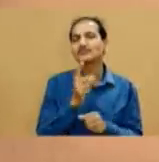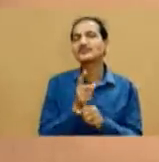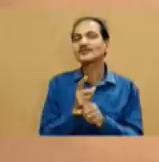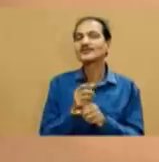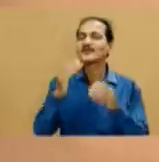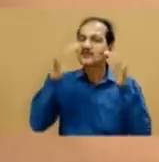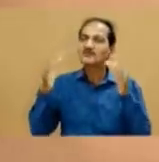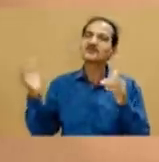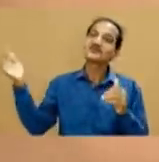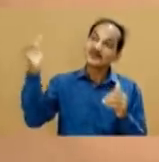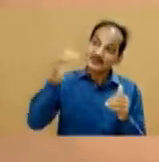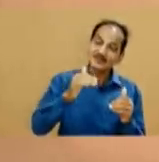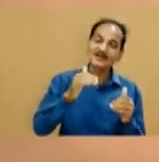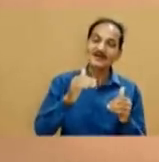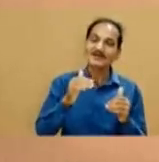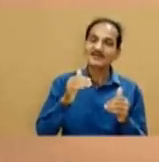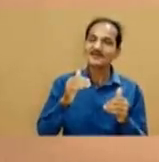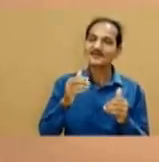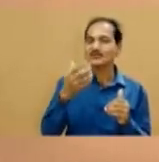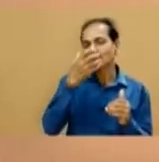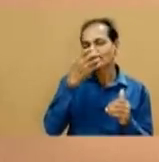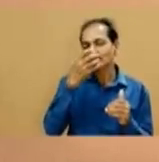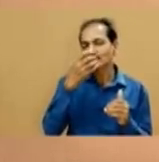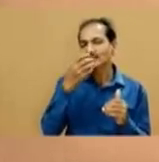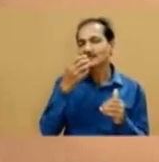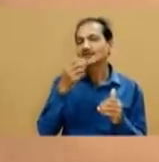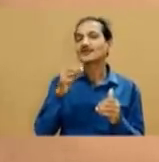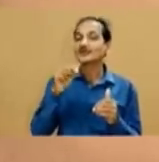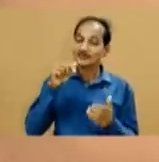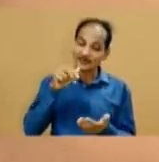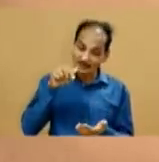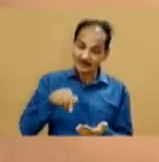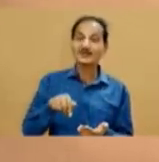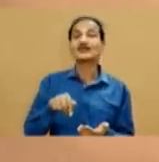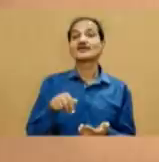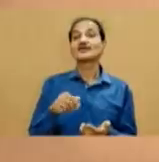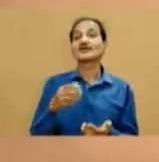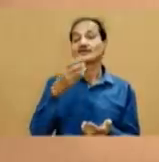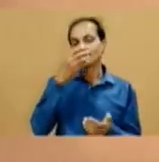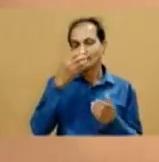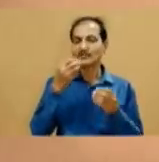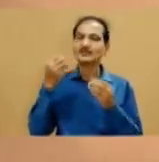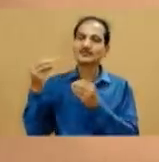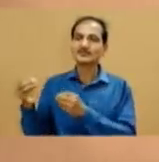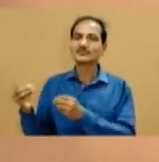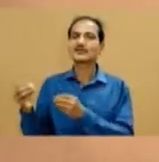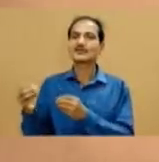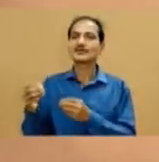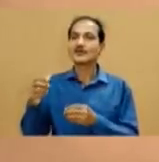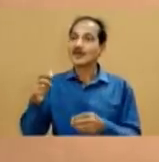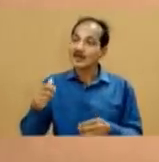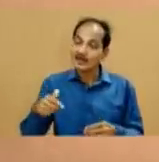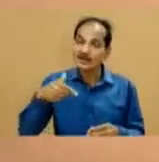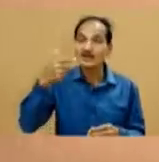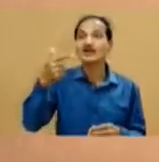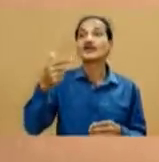पर्यंत आसंता काली ठारु कानून अनुसार प्रत्येक व्यक्ति घरु बाहरिले